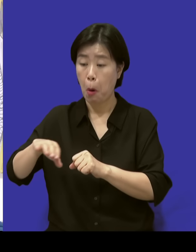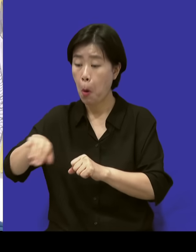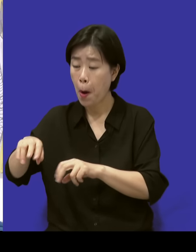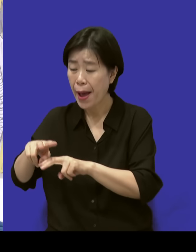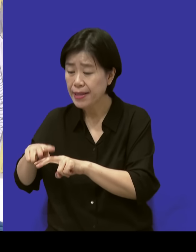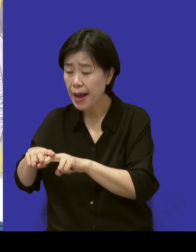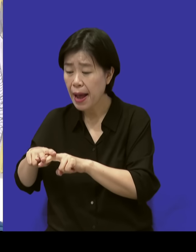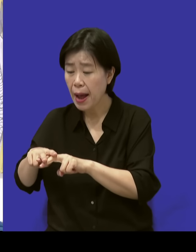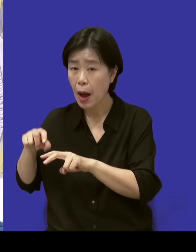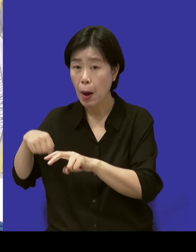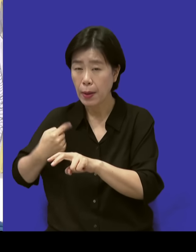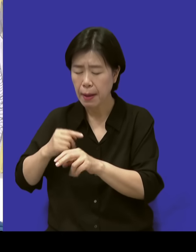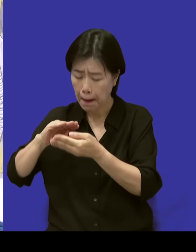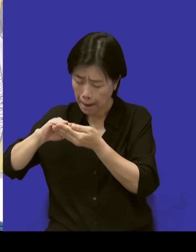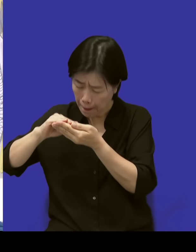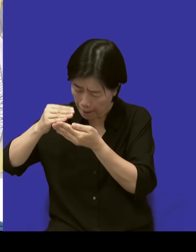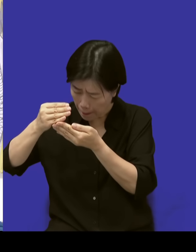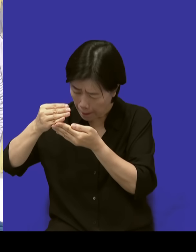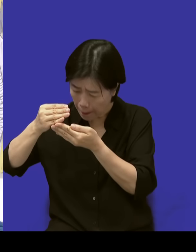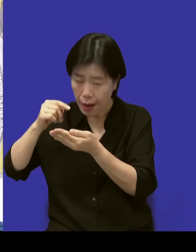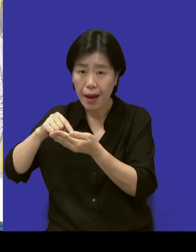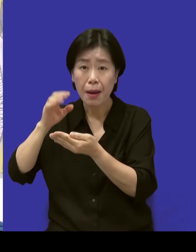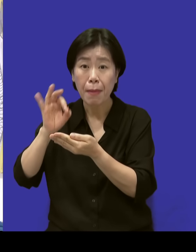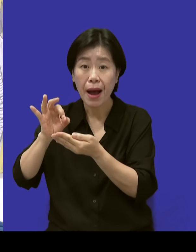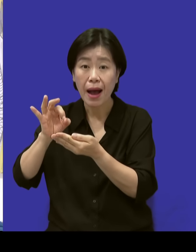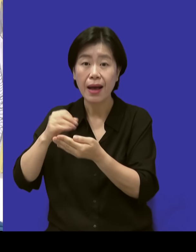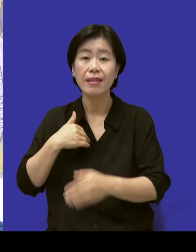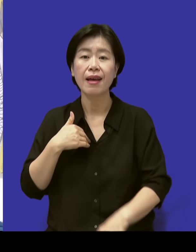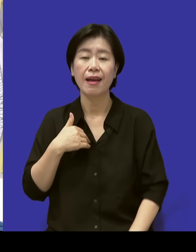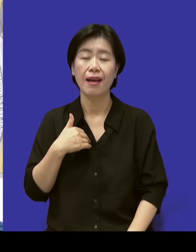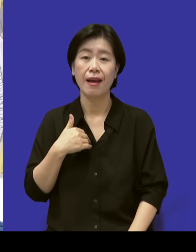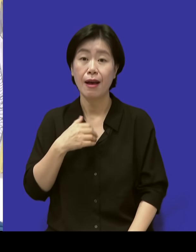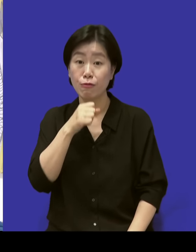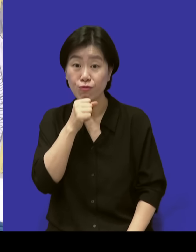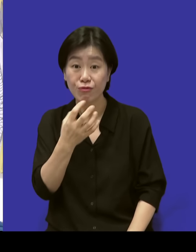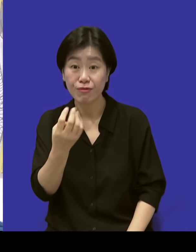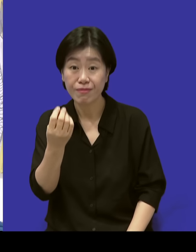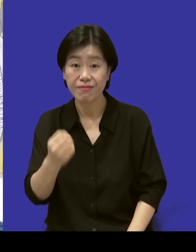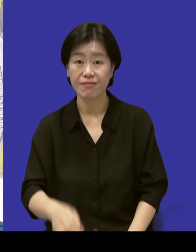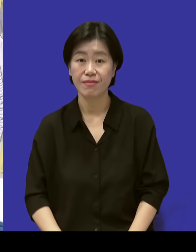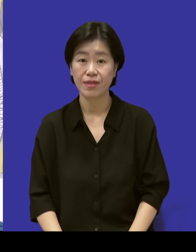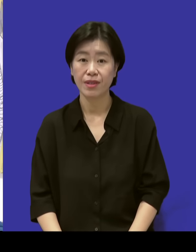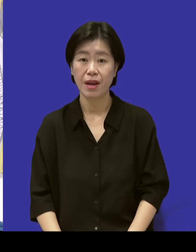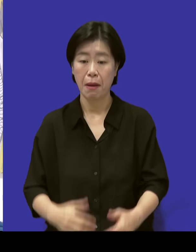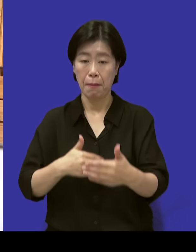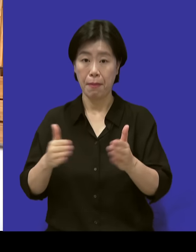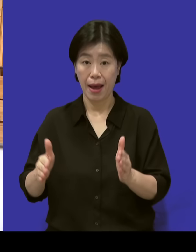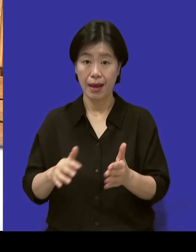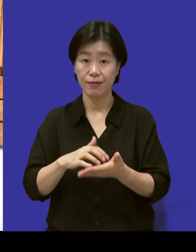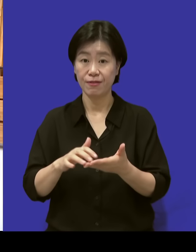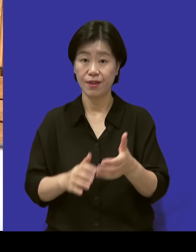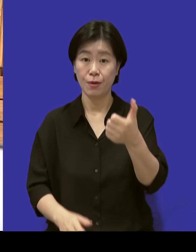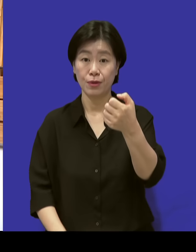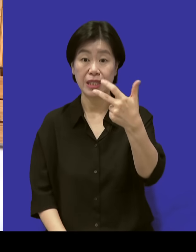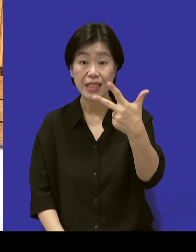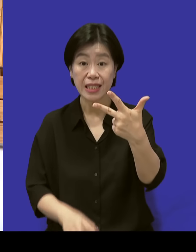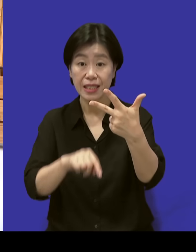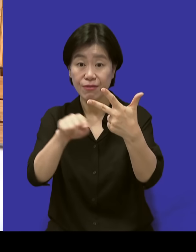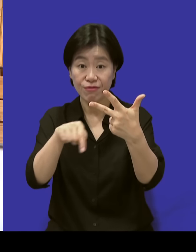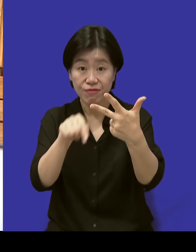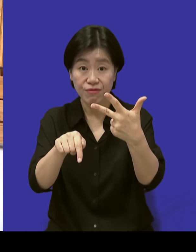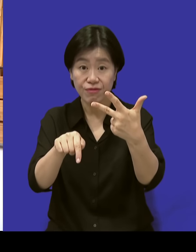예. 그랬더니 57명 중에 저희 그때 57명 있었는데 한 반에 예. 54등인 거예요. 예.